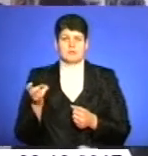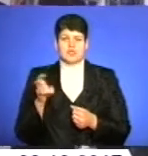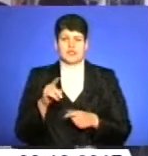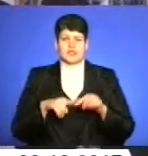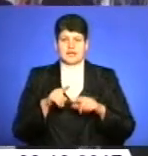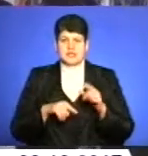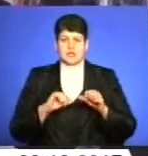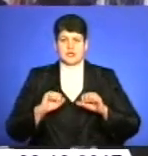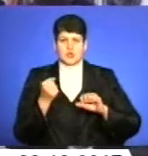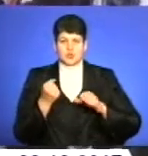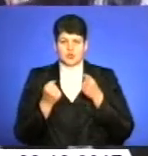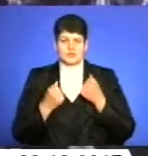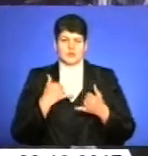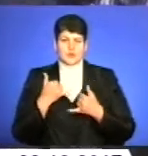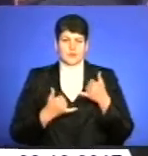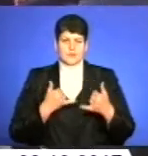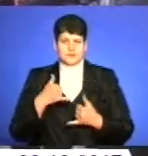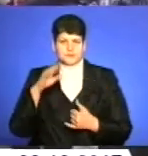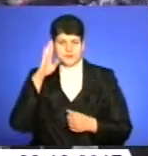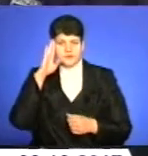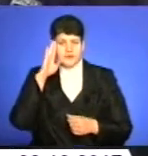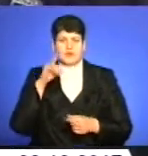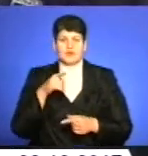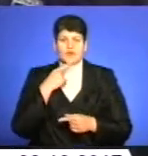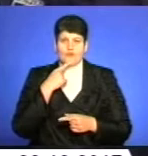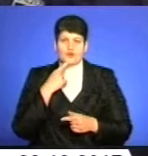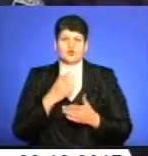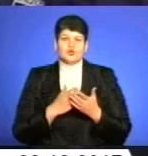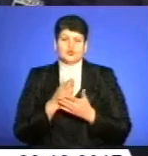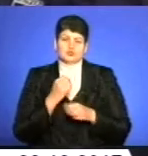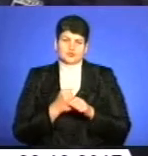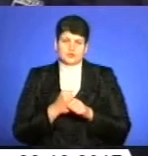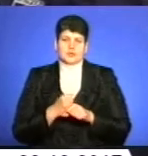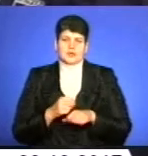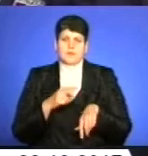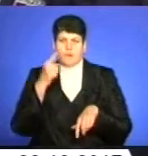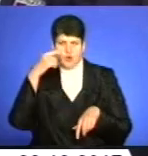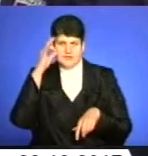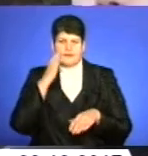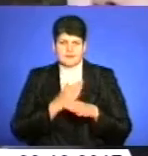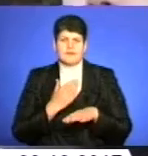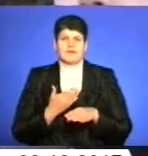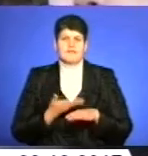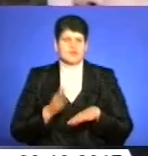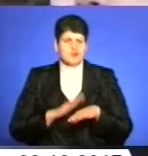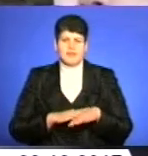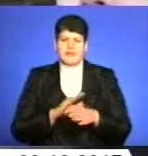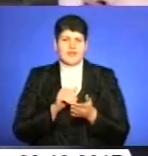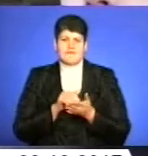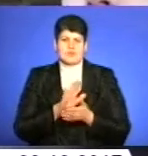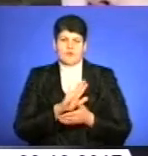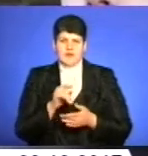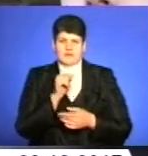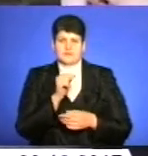– коханий чоловік. Ігор зізнається, що, незважаючи на те, що служба поліцейського є нелегкою, не відмовляв дружину від неї,